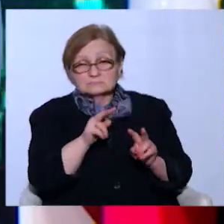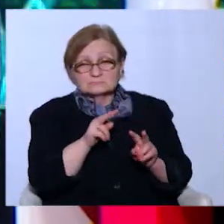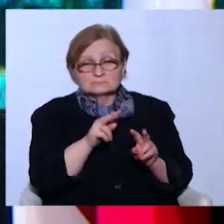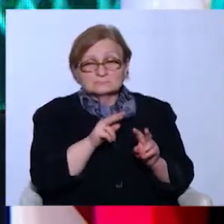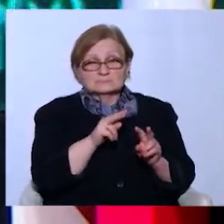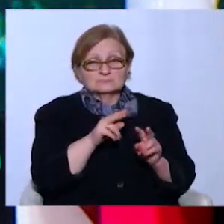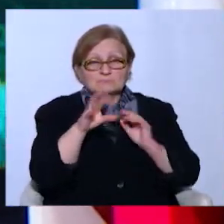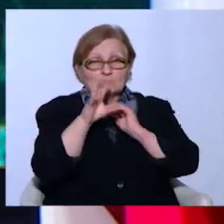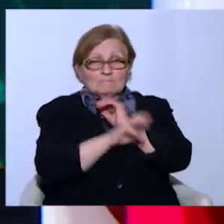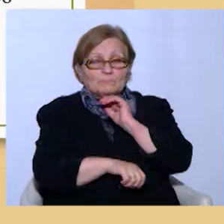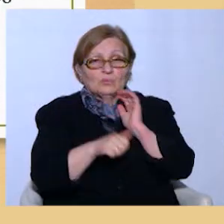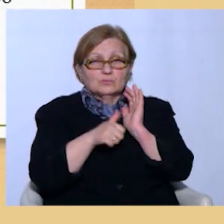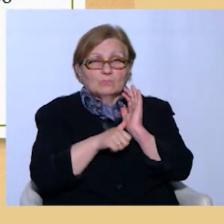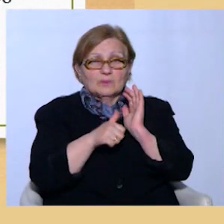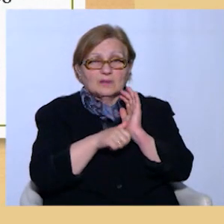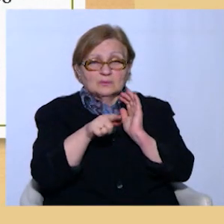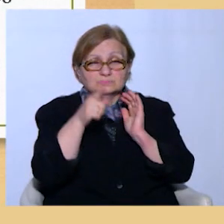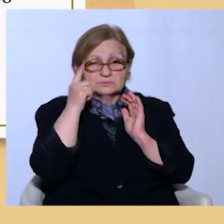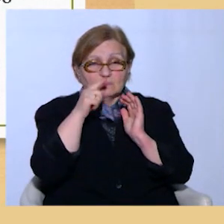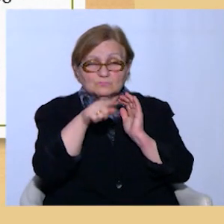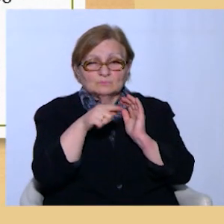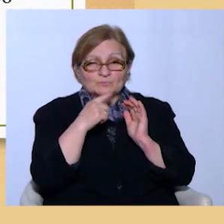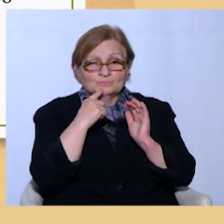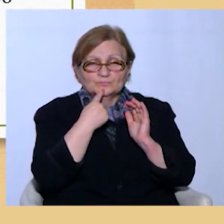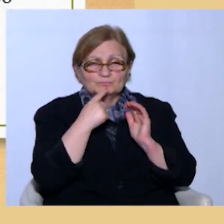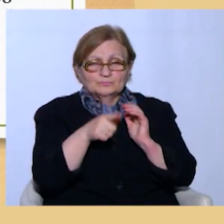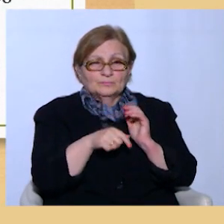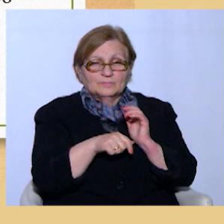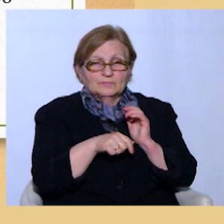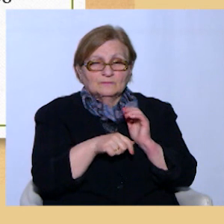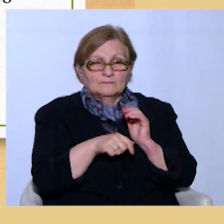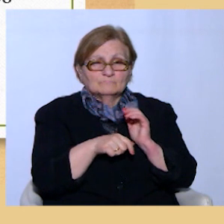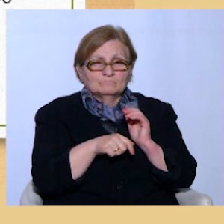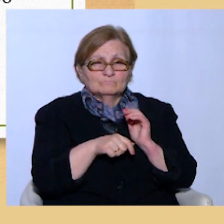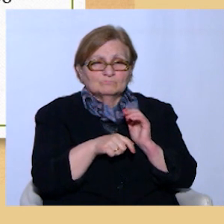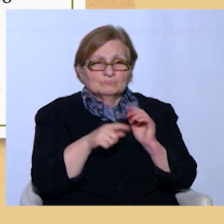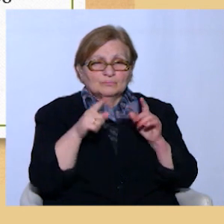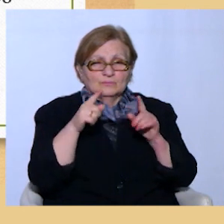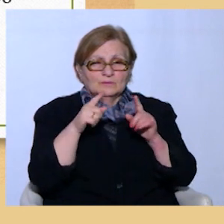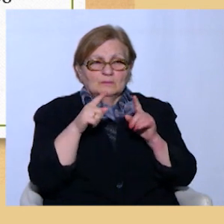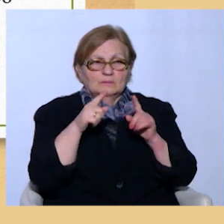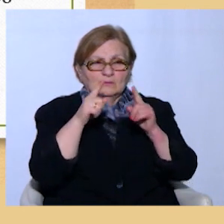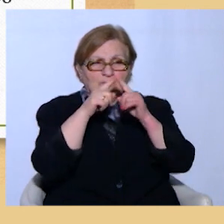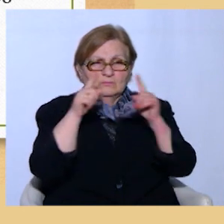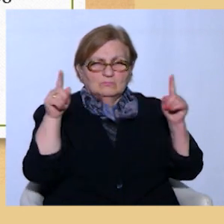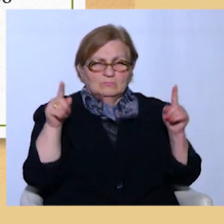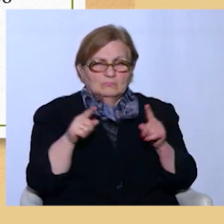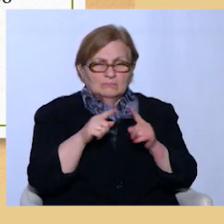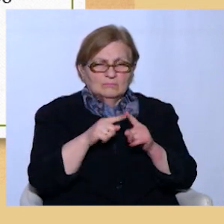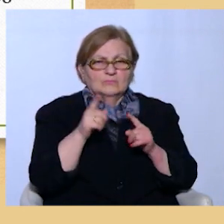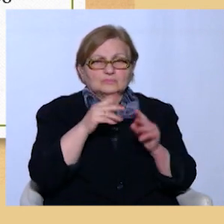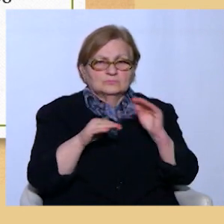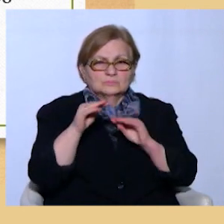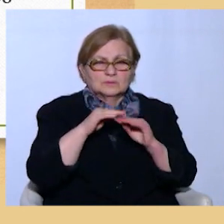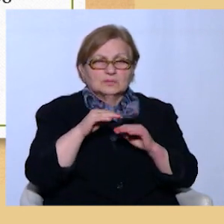გაგამახვილებინოთ ბოლო მე-6 ამოცანაზე. იგი ჟღერს ასე: მართკუთხა საკოორდინატო სიბრტყეზე ააგეს y